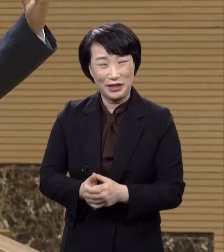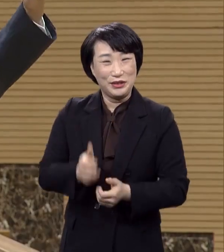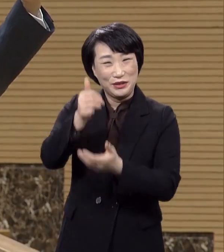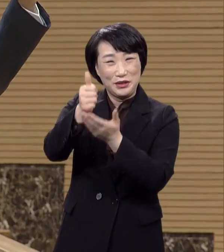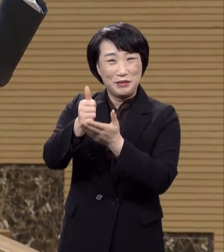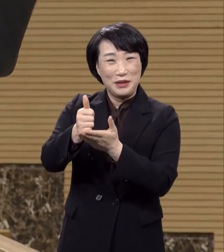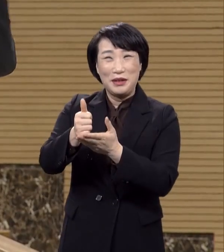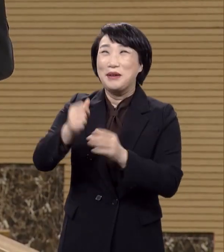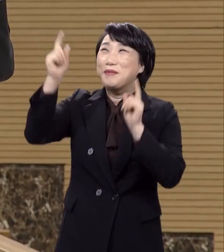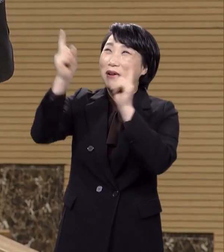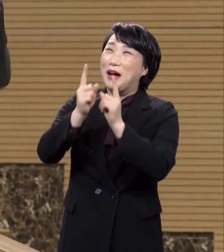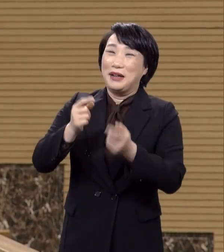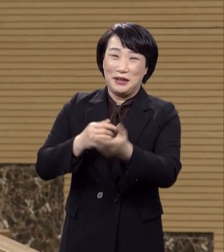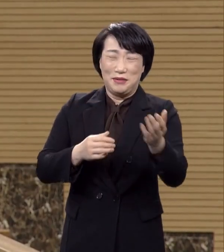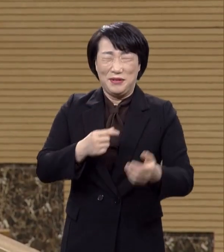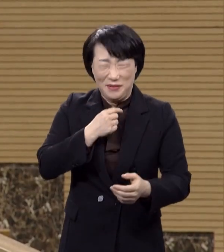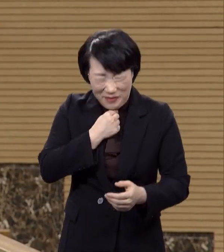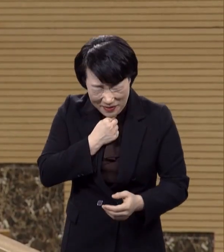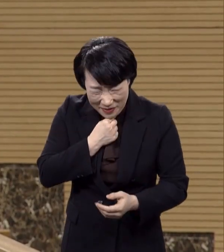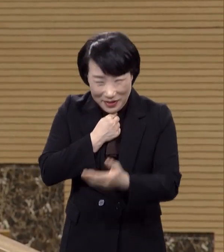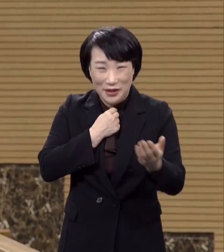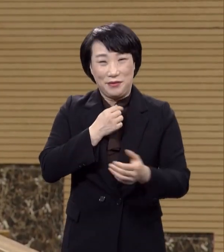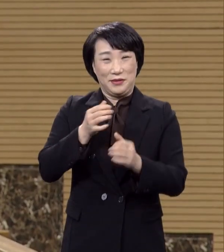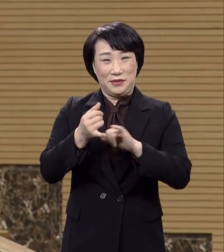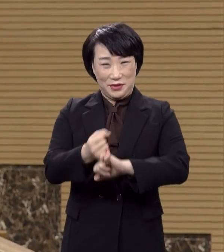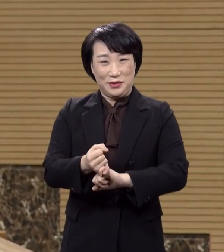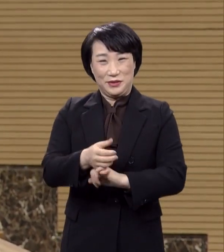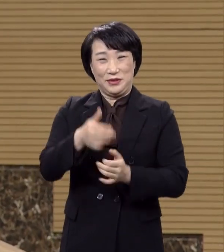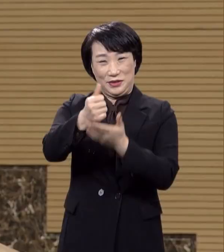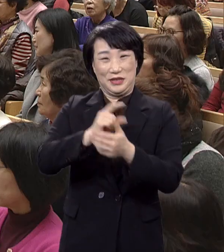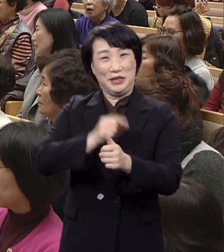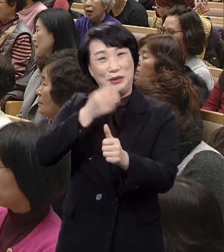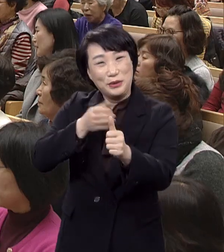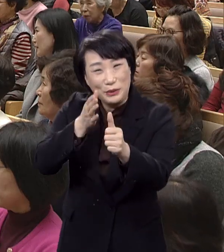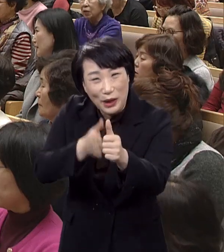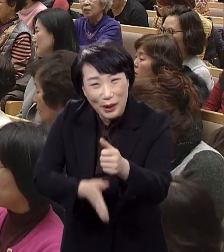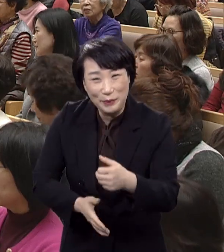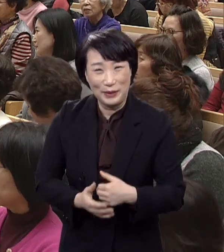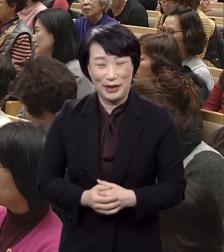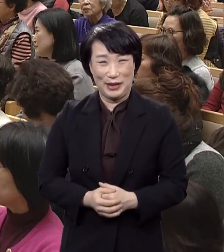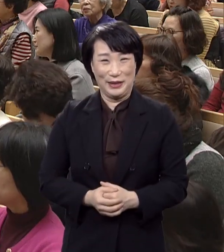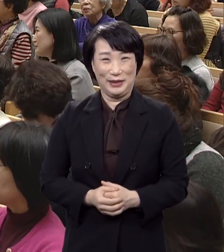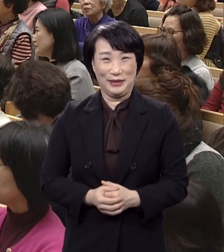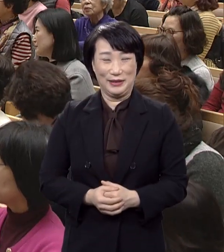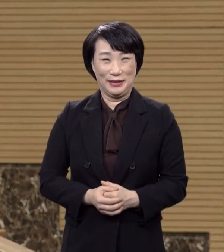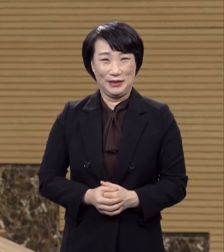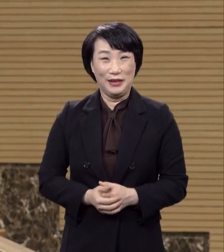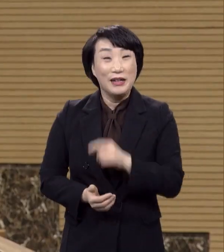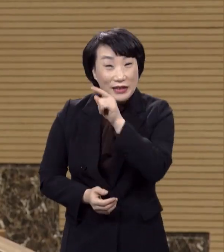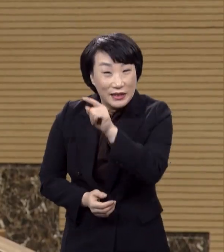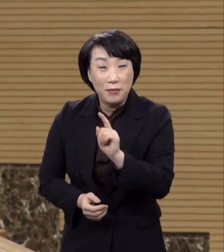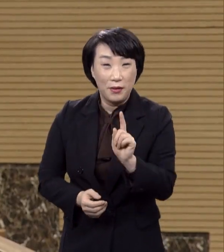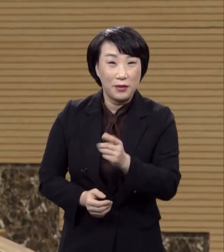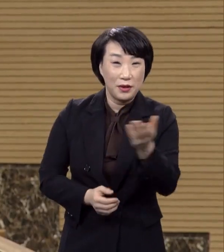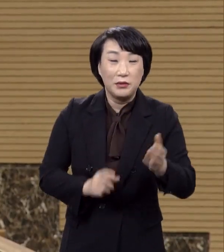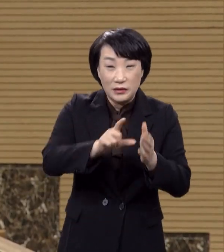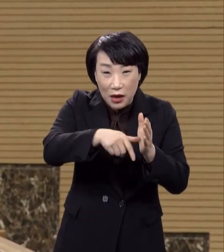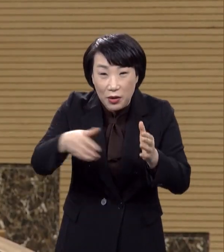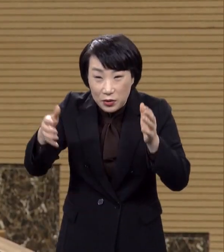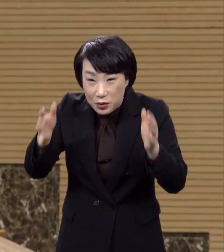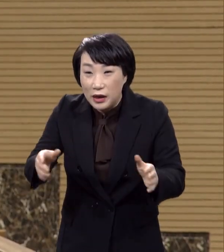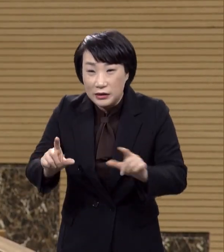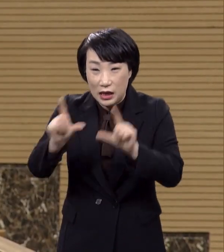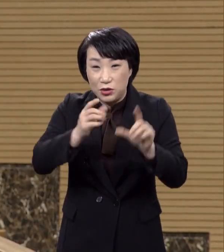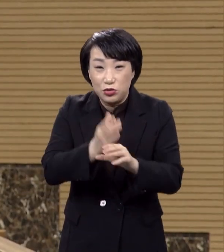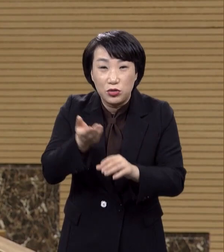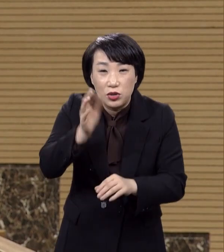주님이 뵙기를 간절히 원하는 여러분 되기를 주님의 이름으로 축원합니다. 이 사람이 비록 세월 속에 살고